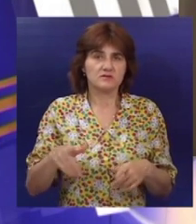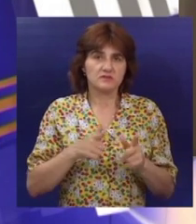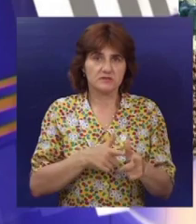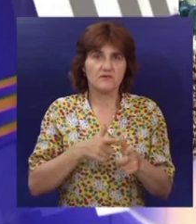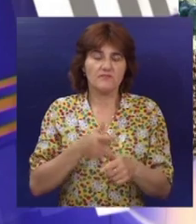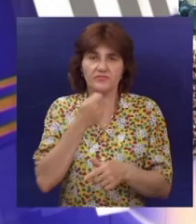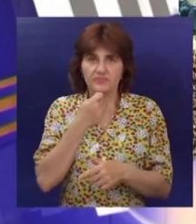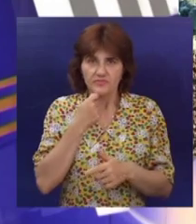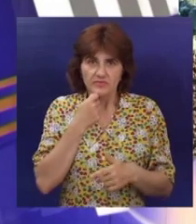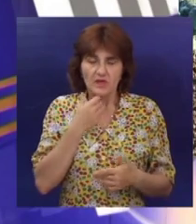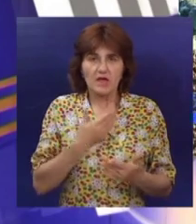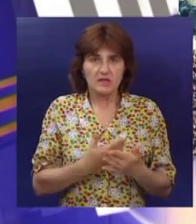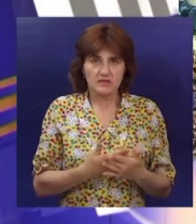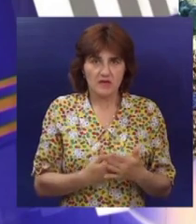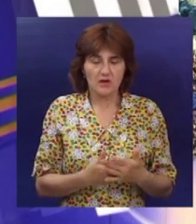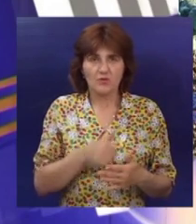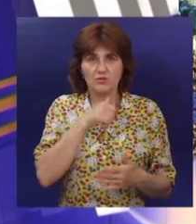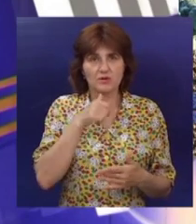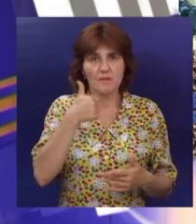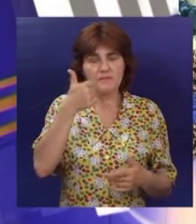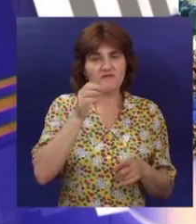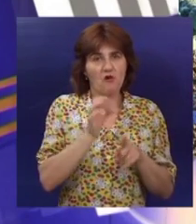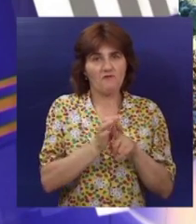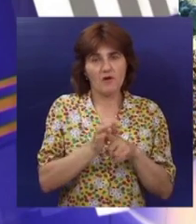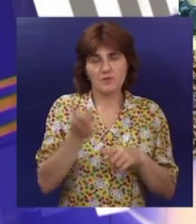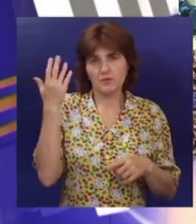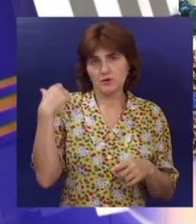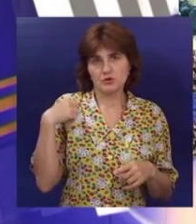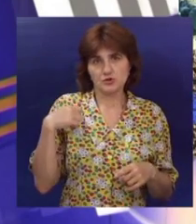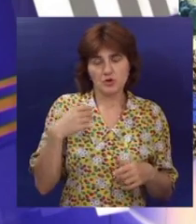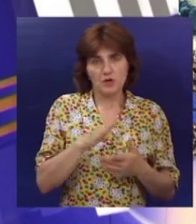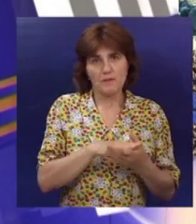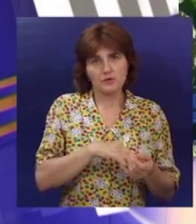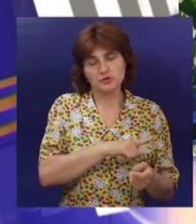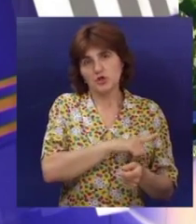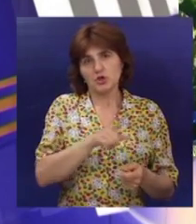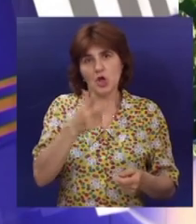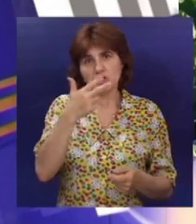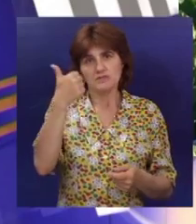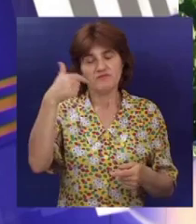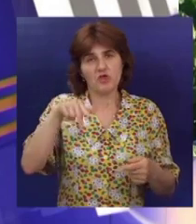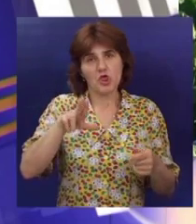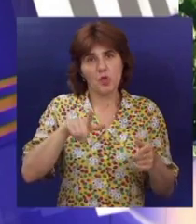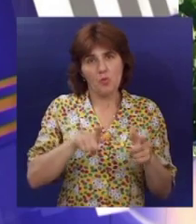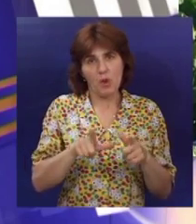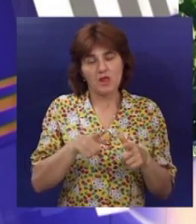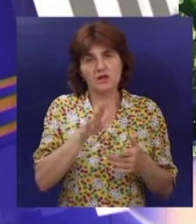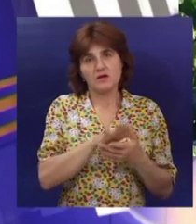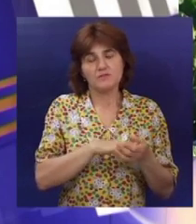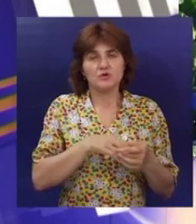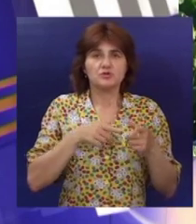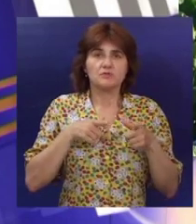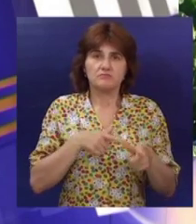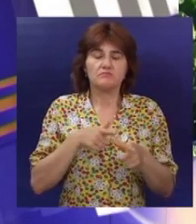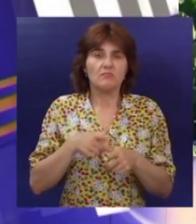povrtarskih proizvoda. Projekat Organika.net je započet 1. februara prošle godine i završava se 31. jula. Cilj